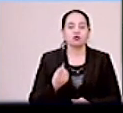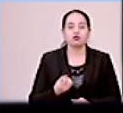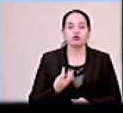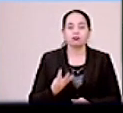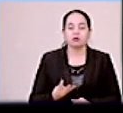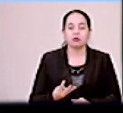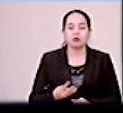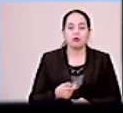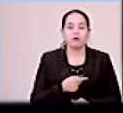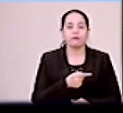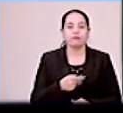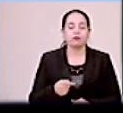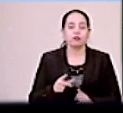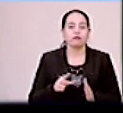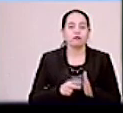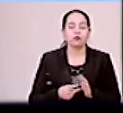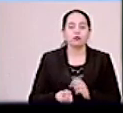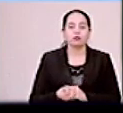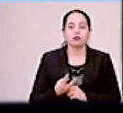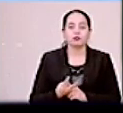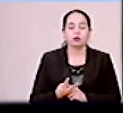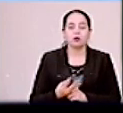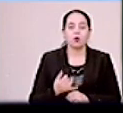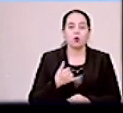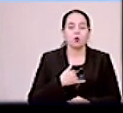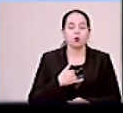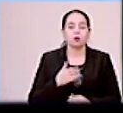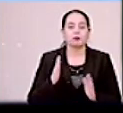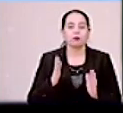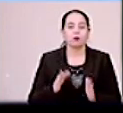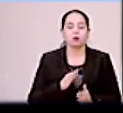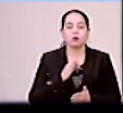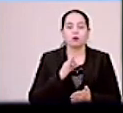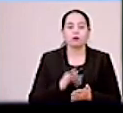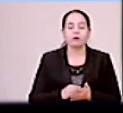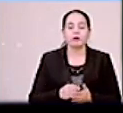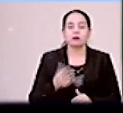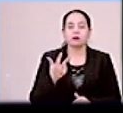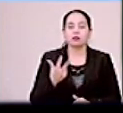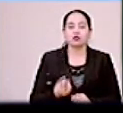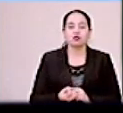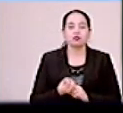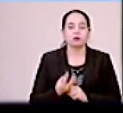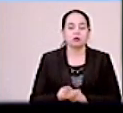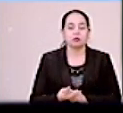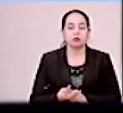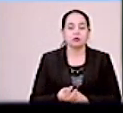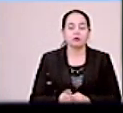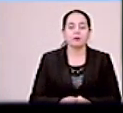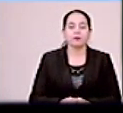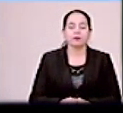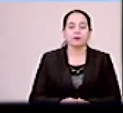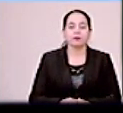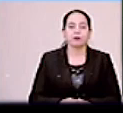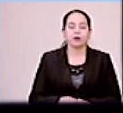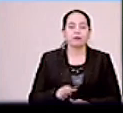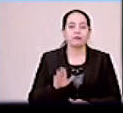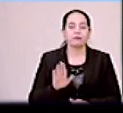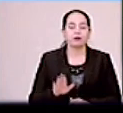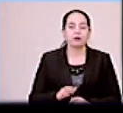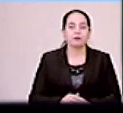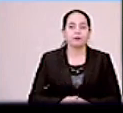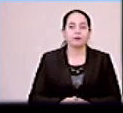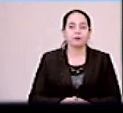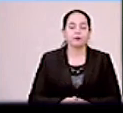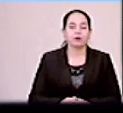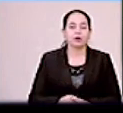четырнадцатых вычтем 8 четырнадцатых, у нас будет ответ 3 четырнадцатых. Пункт В.